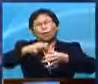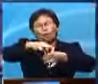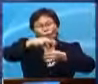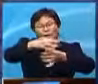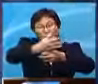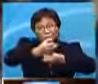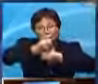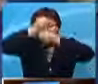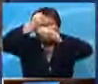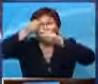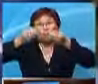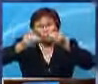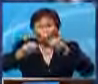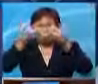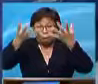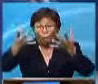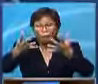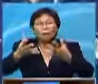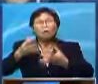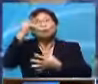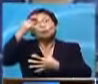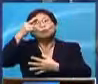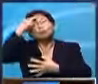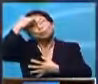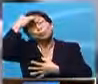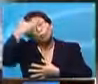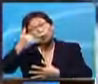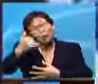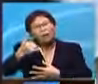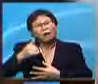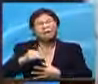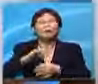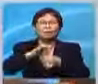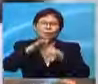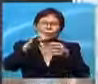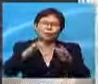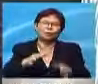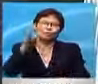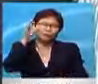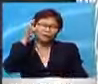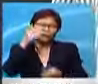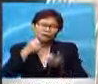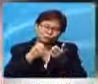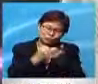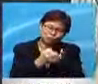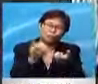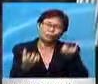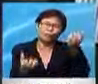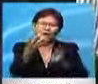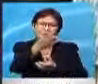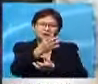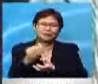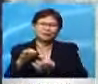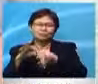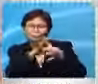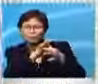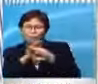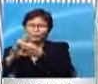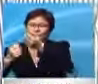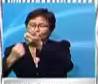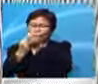diperoleh Dati masur berkata antara faktornya adalah komuniti Cina telah kembali menyokong BN selain gerakan bersepadu